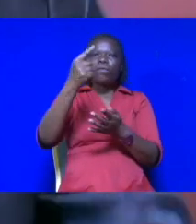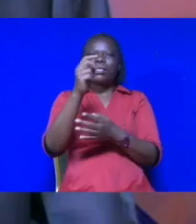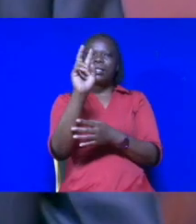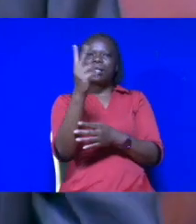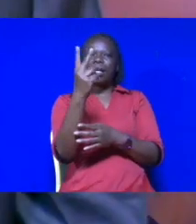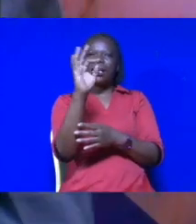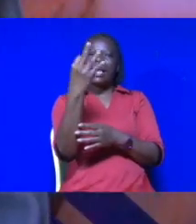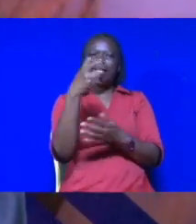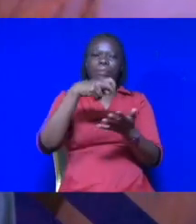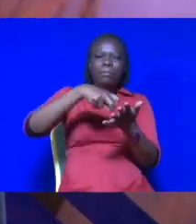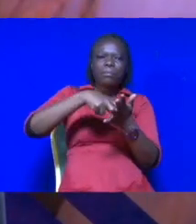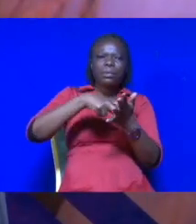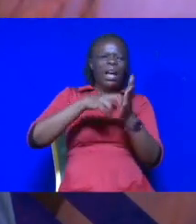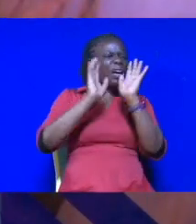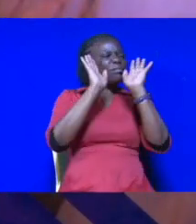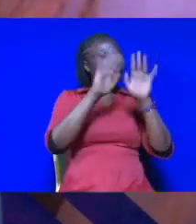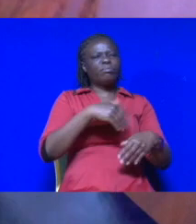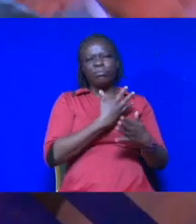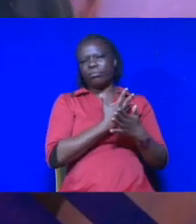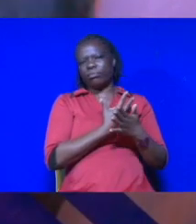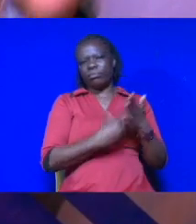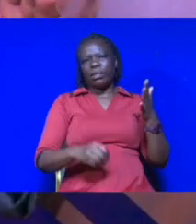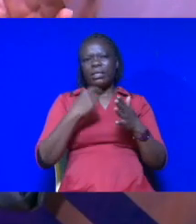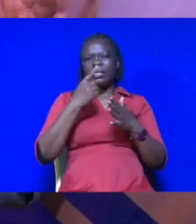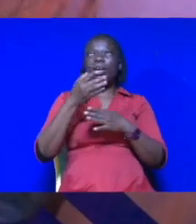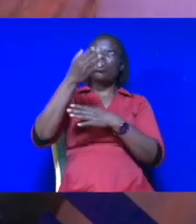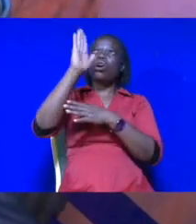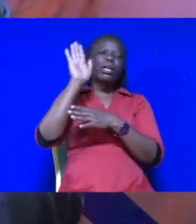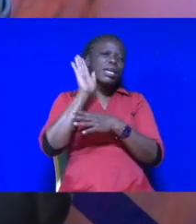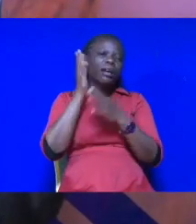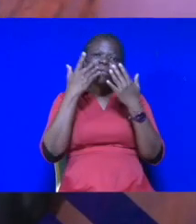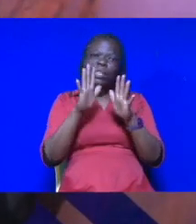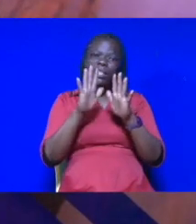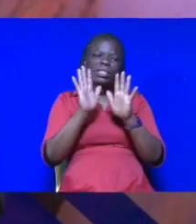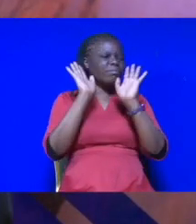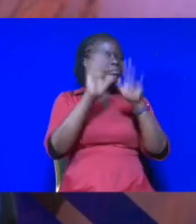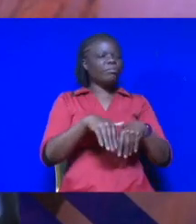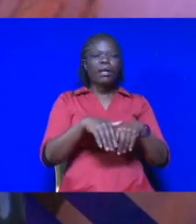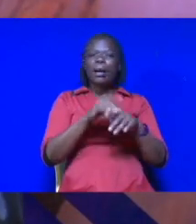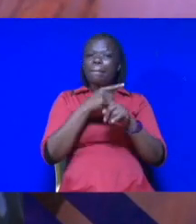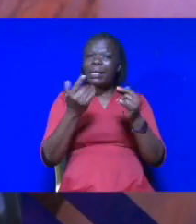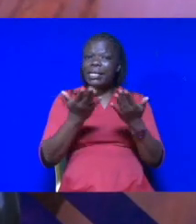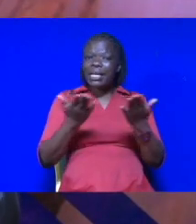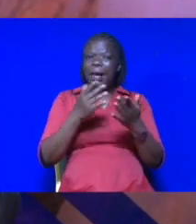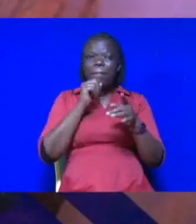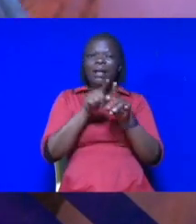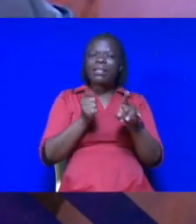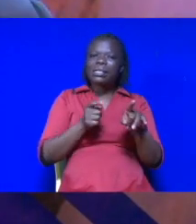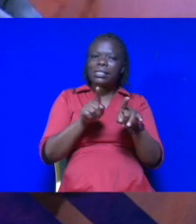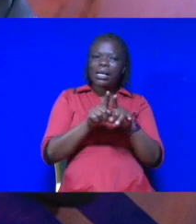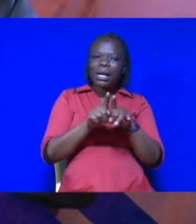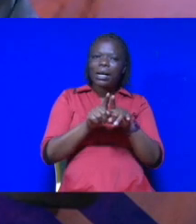unakata tamaa. Unasema Mungu ameshasikia, kwa hiyo imetosha. Lakini ndugu zangu, hapa tunajifunza kwamba